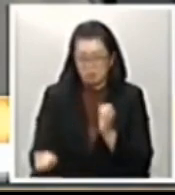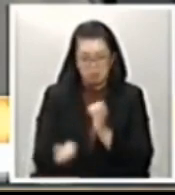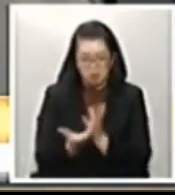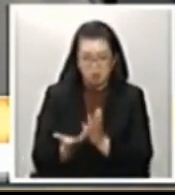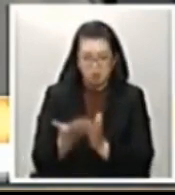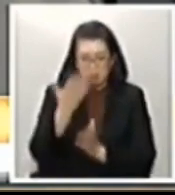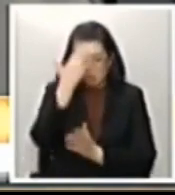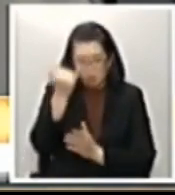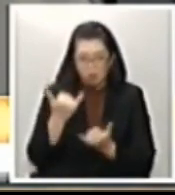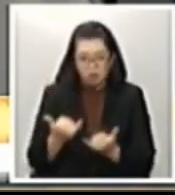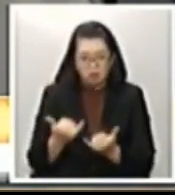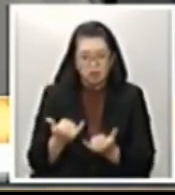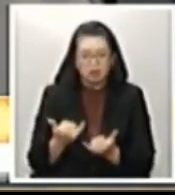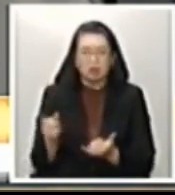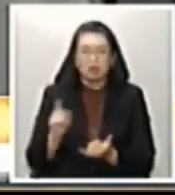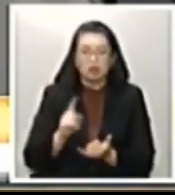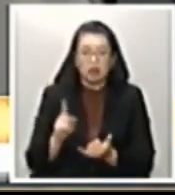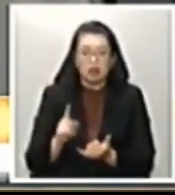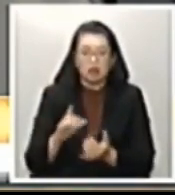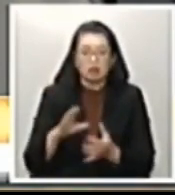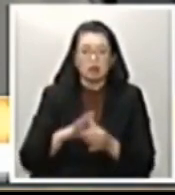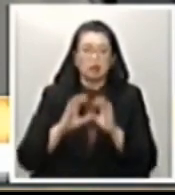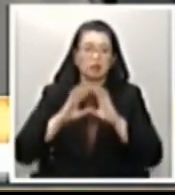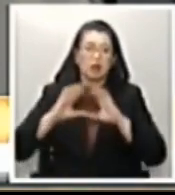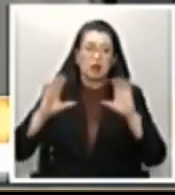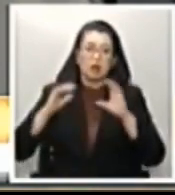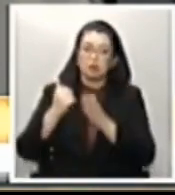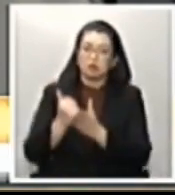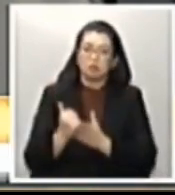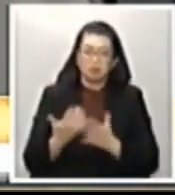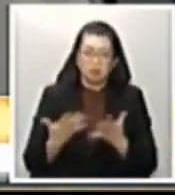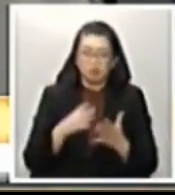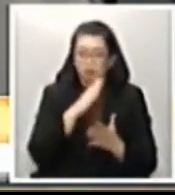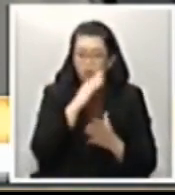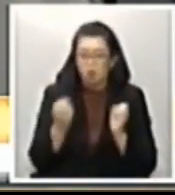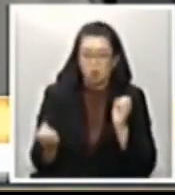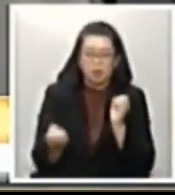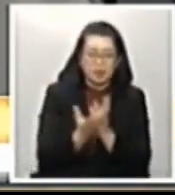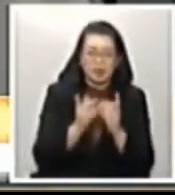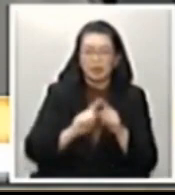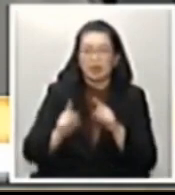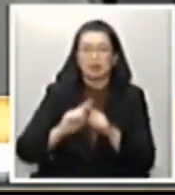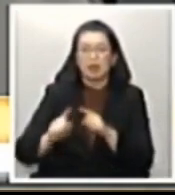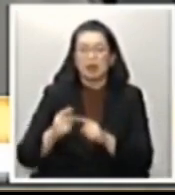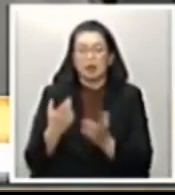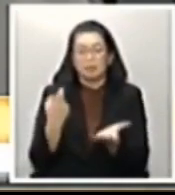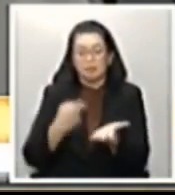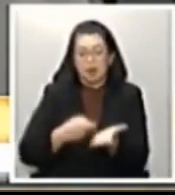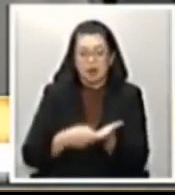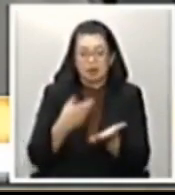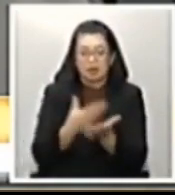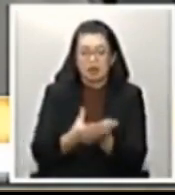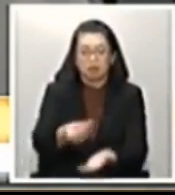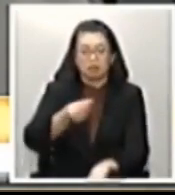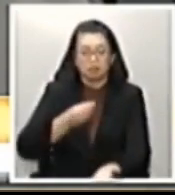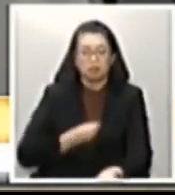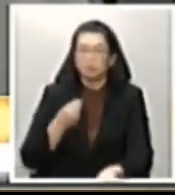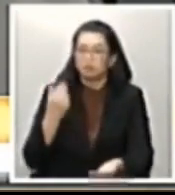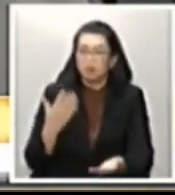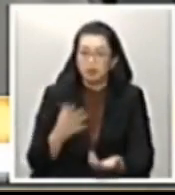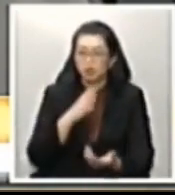ได้รับผลตอบแทนจากภาครัฐวันนี้ที่เกิดอุบัติภัยต่างๆและไม่สามารถที่จะนำที่ดินไป